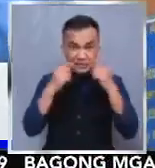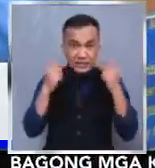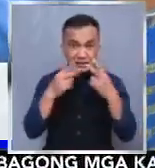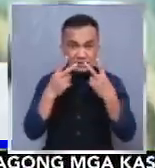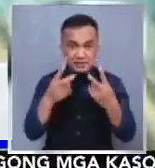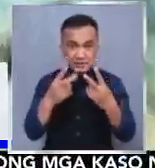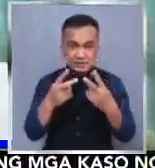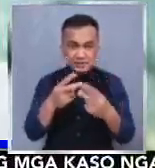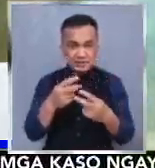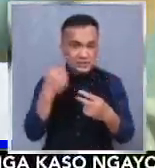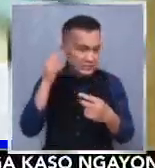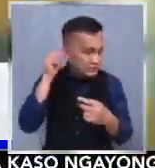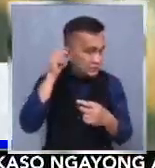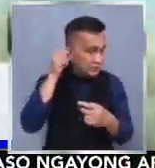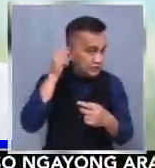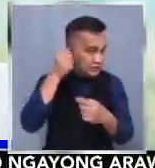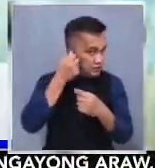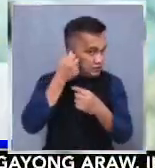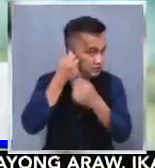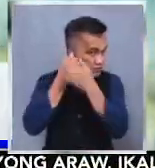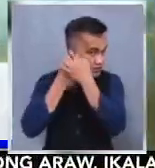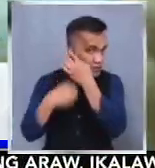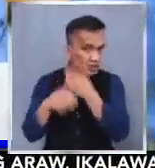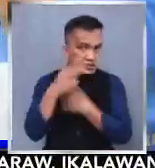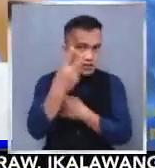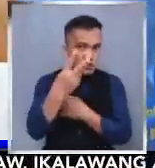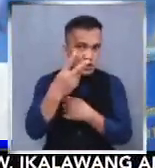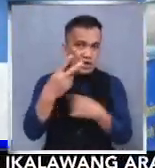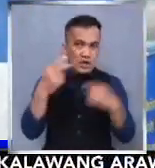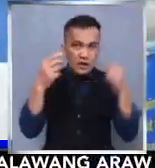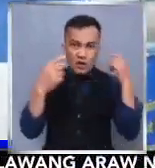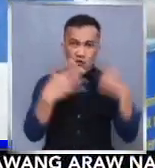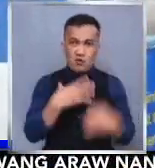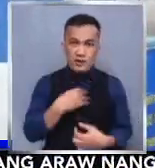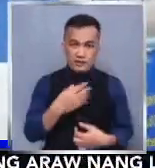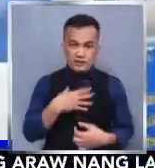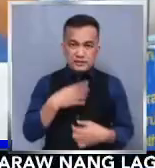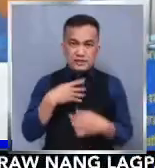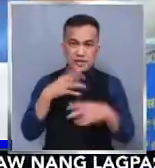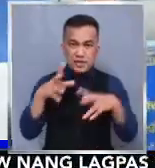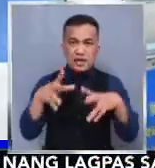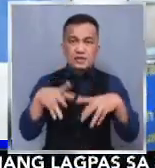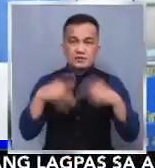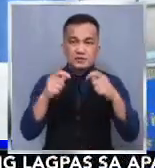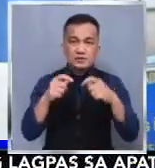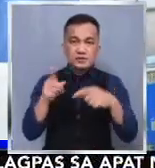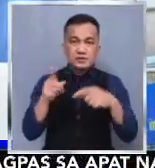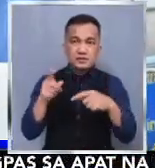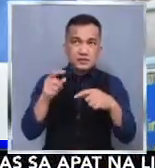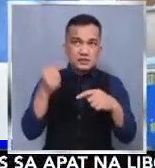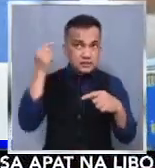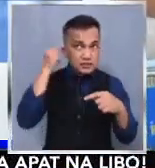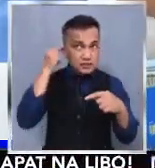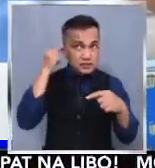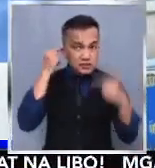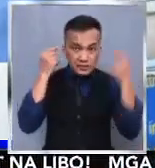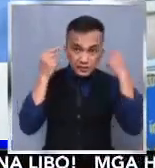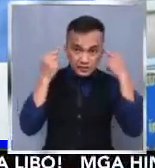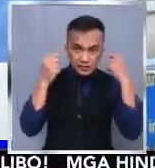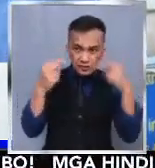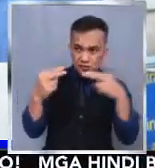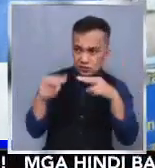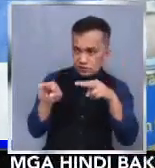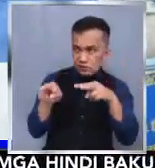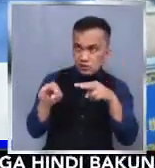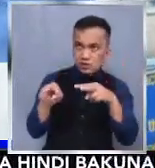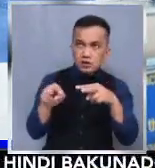ng tigre, mayroon dalawang puti. Yan ang kanilang adaptation sa nature. Kaya pag nakita nila yung dalawang dot na yan, akala nila nakatingin sa kanila yung tigre. Kaya parang mata